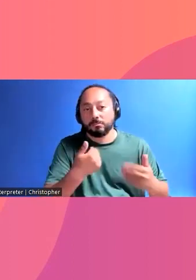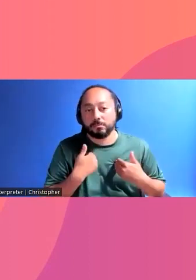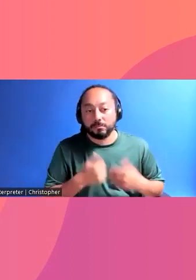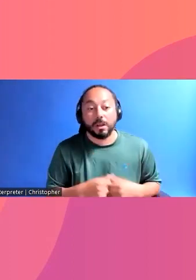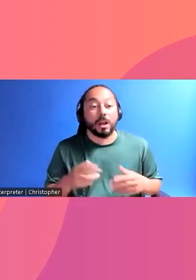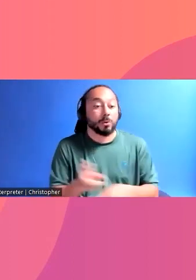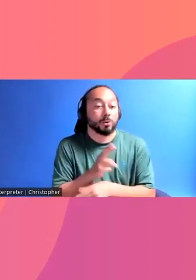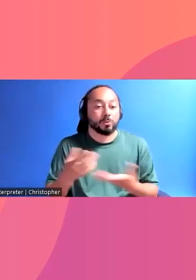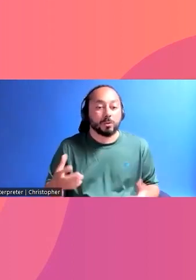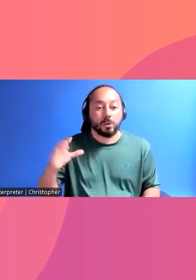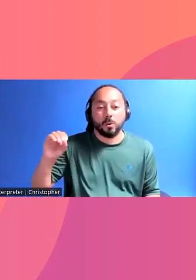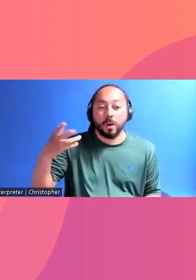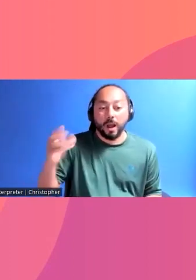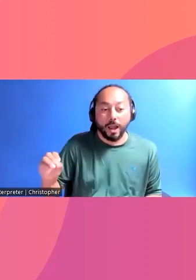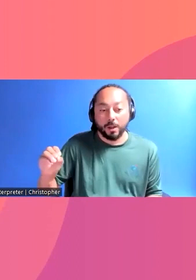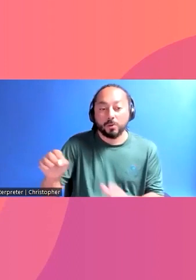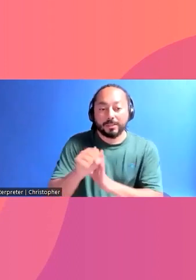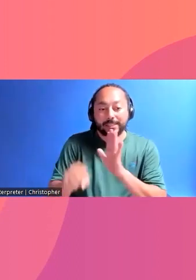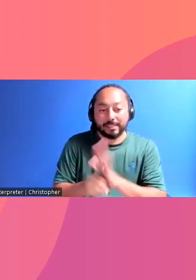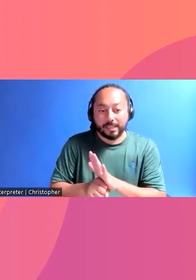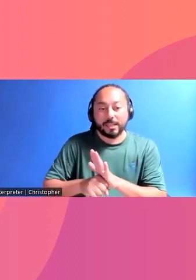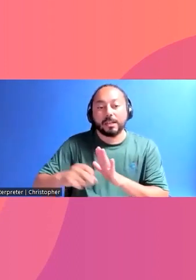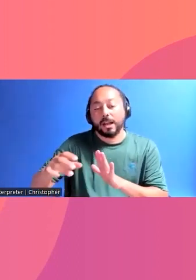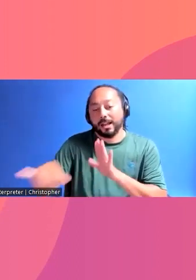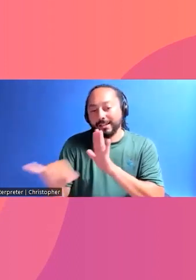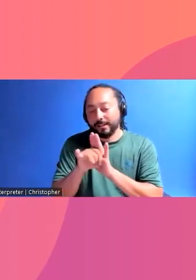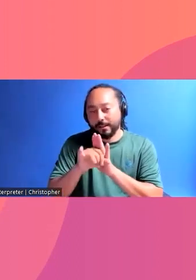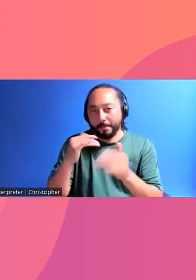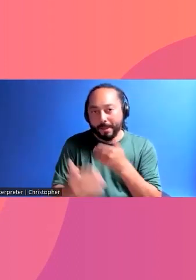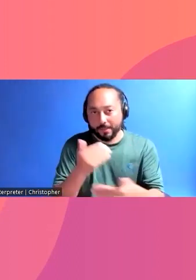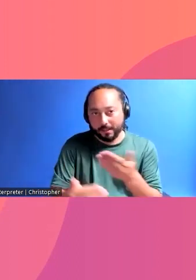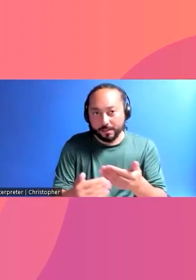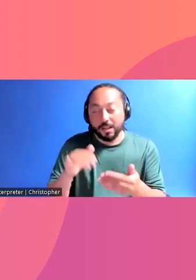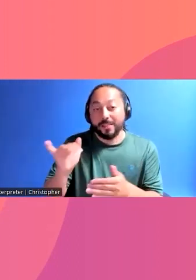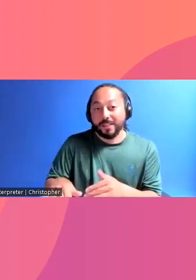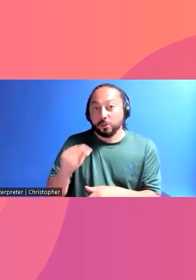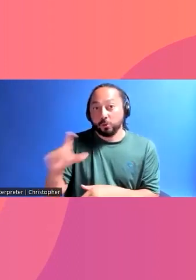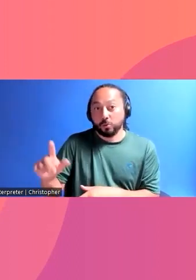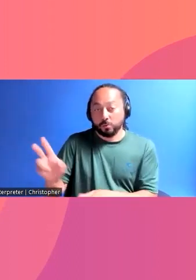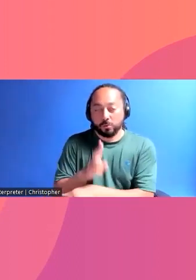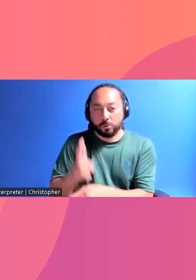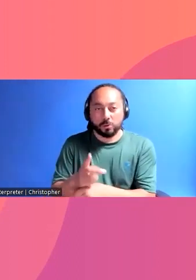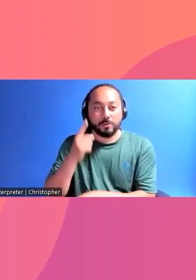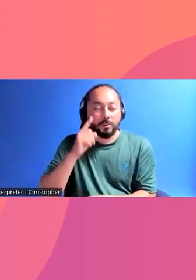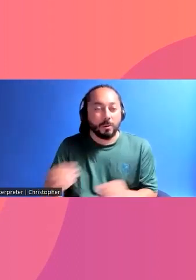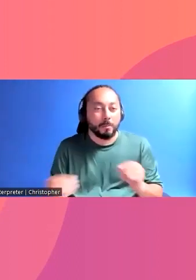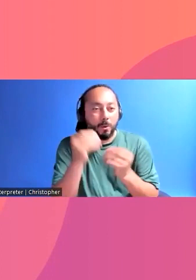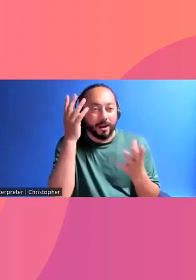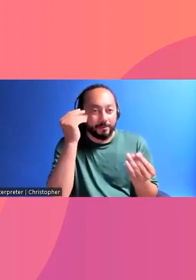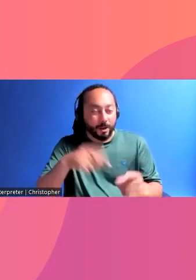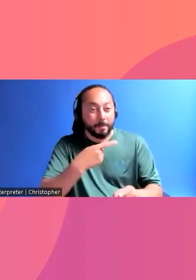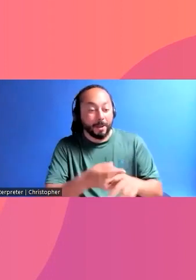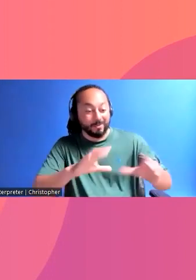un diagnostic avec un TC qui a été confirmé avec un outil d'identification développé par